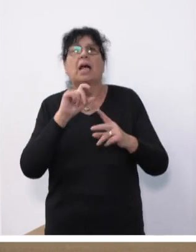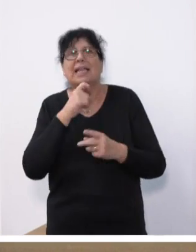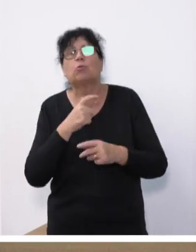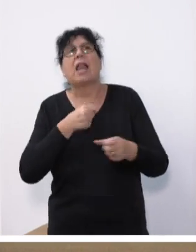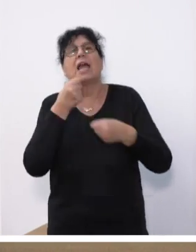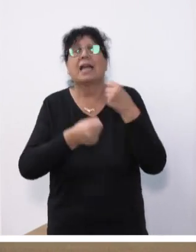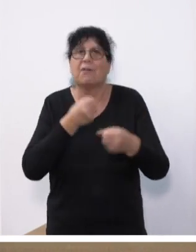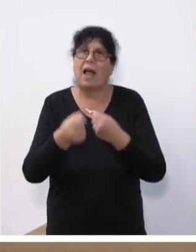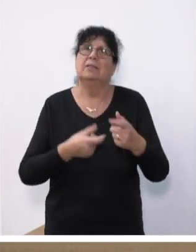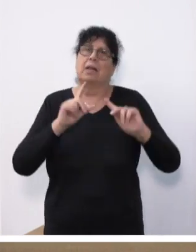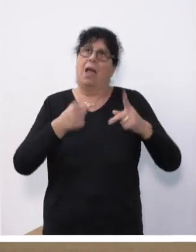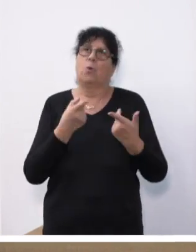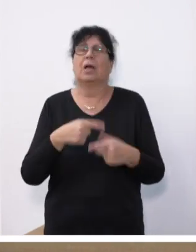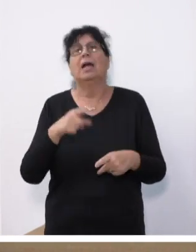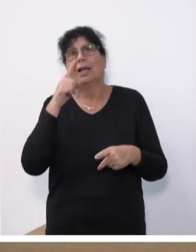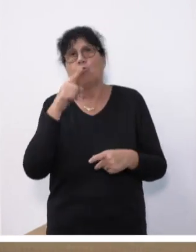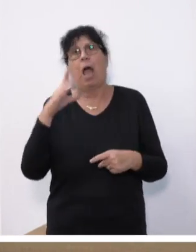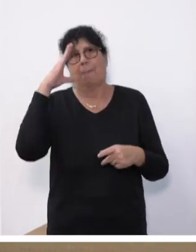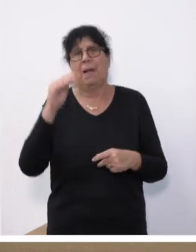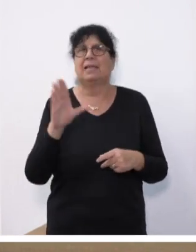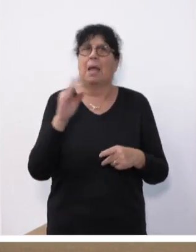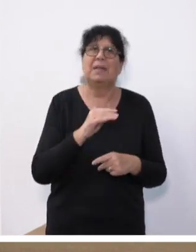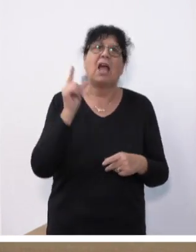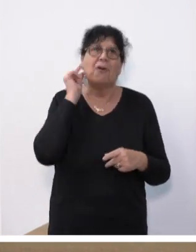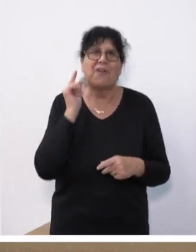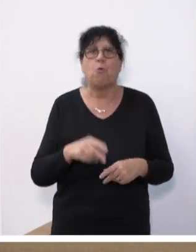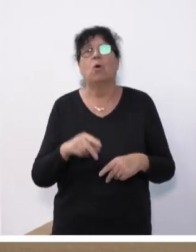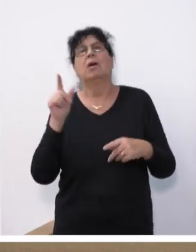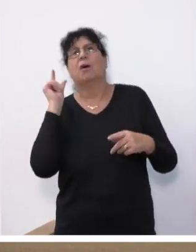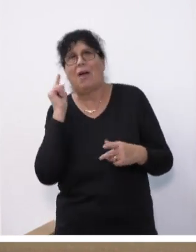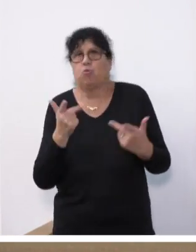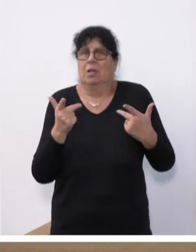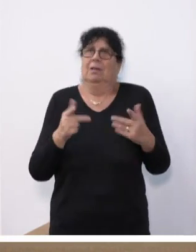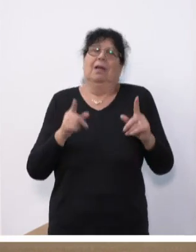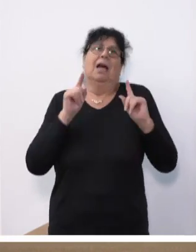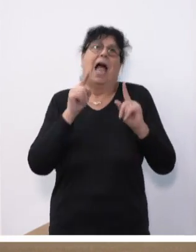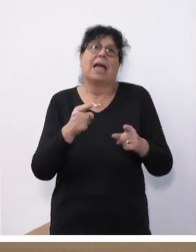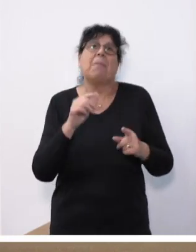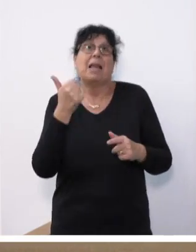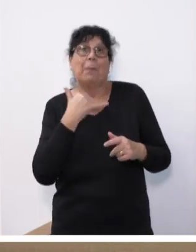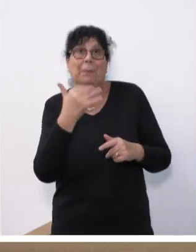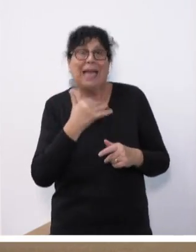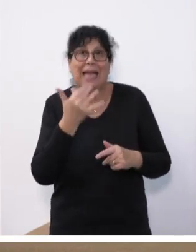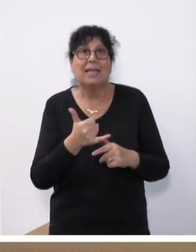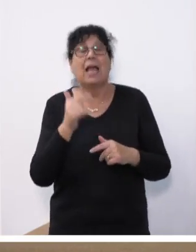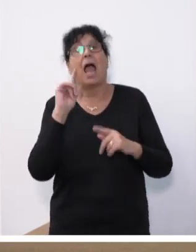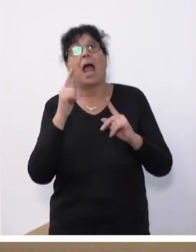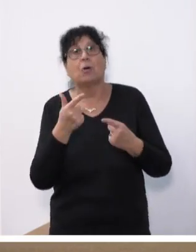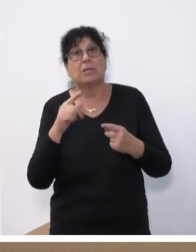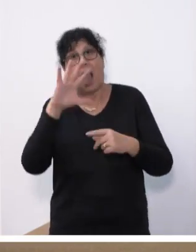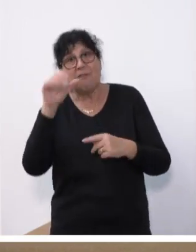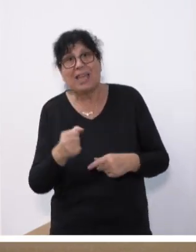kommt einem nur in den Sinn, Mann missbraucht Frau. Haben Sie schon einmal die Berichte aus den Kriegen im Kongo und in Liberia gelesen? Da